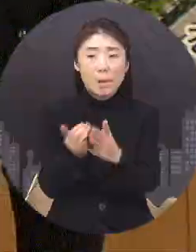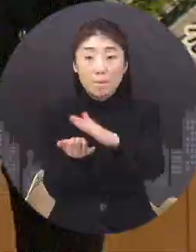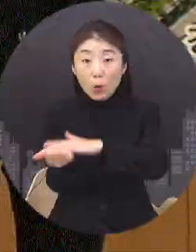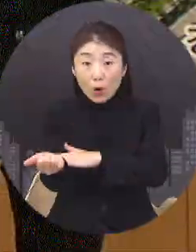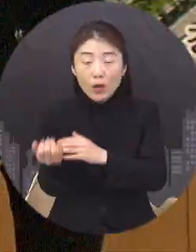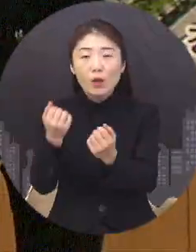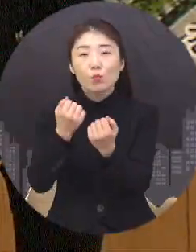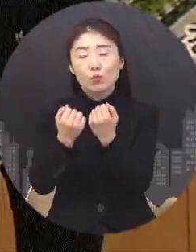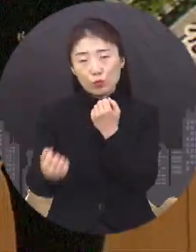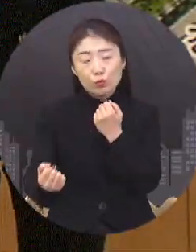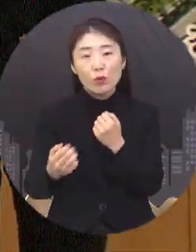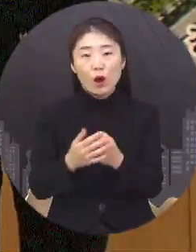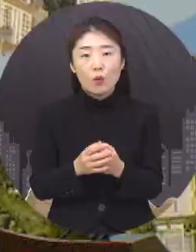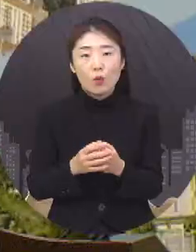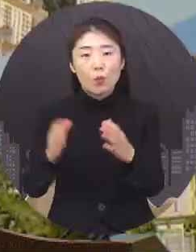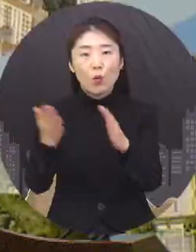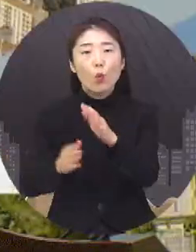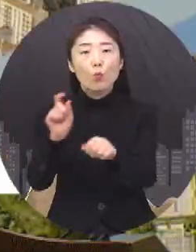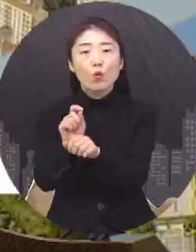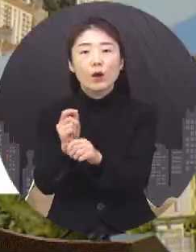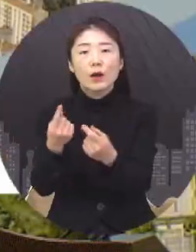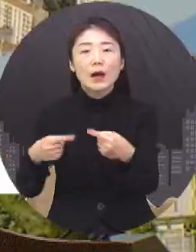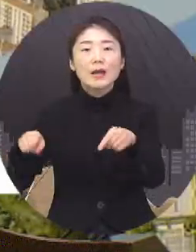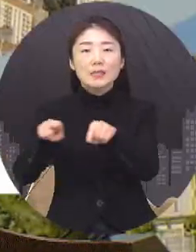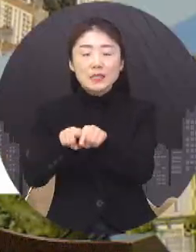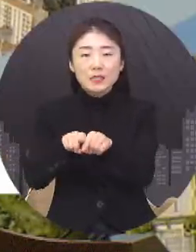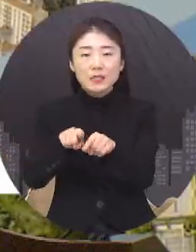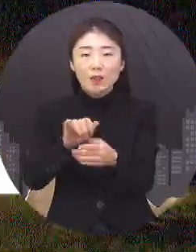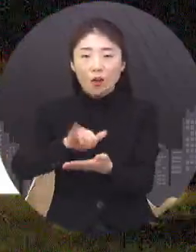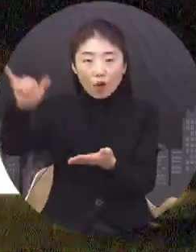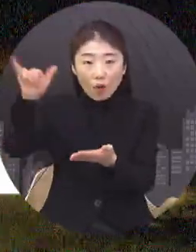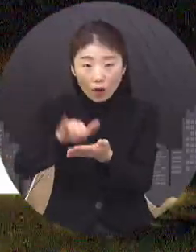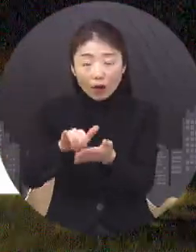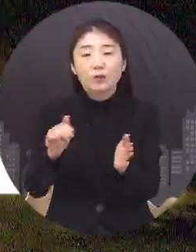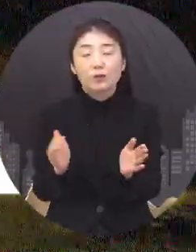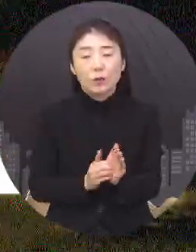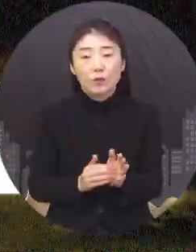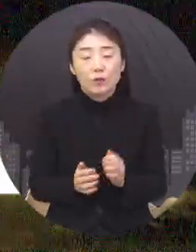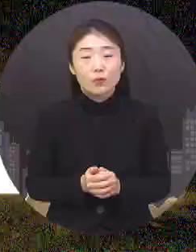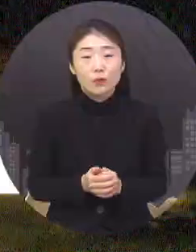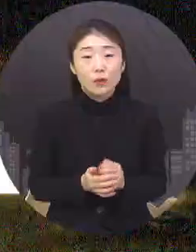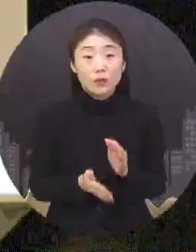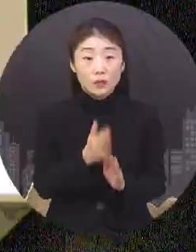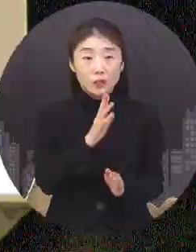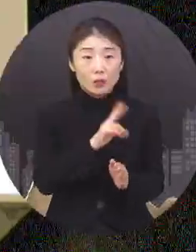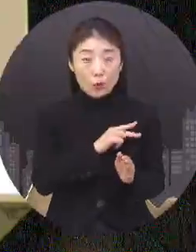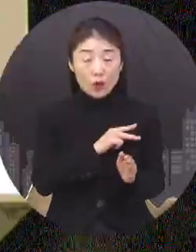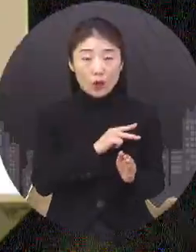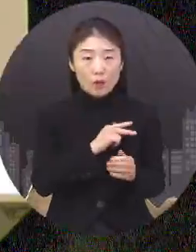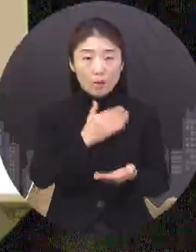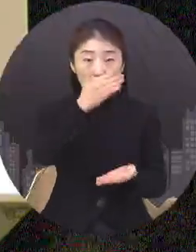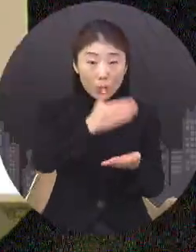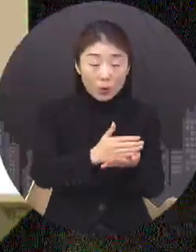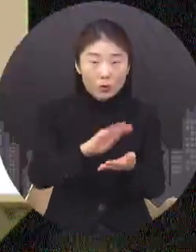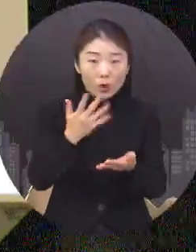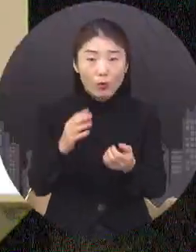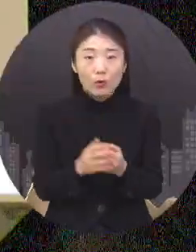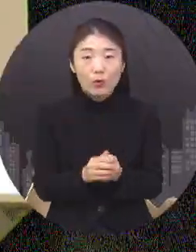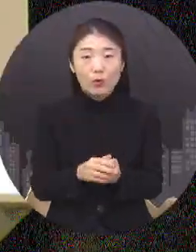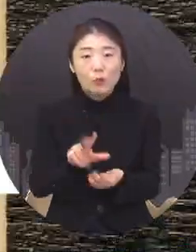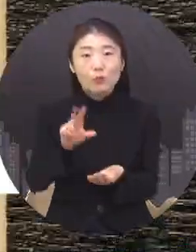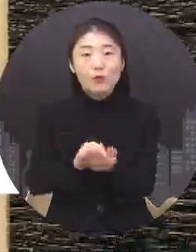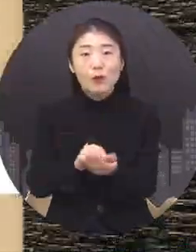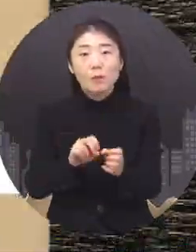있습니다 확진 공무원과 접촉한 시장은 자가 경 시 의해 첨사 폐쇄로 이어질 형 파장은 일파만파